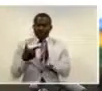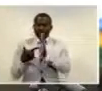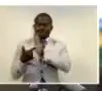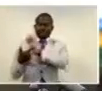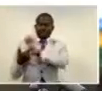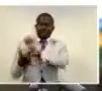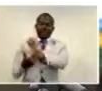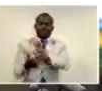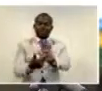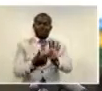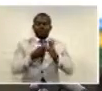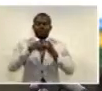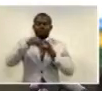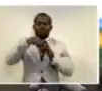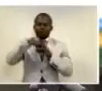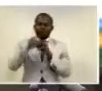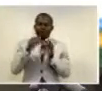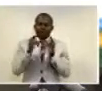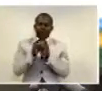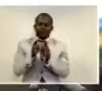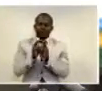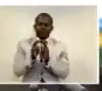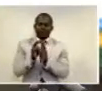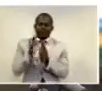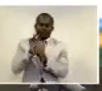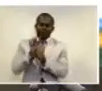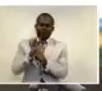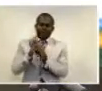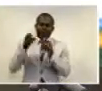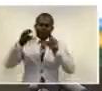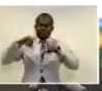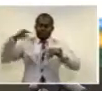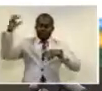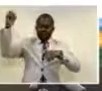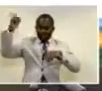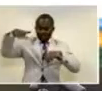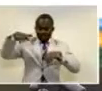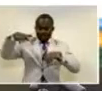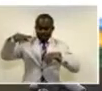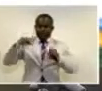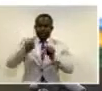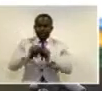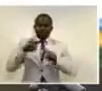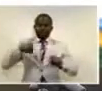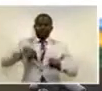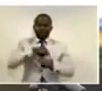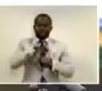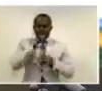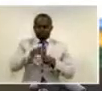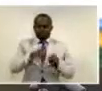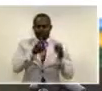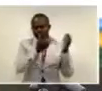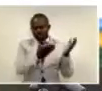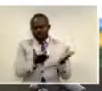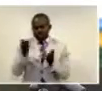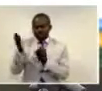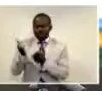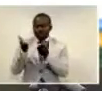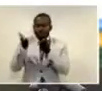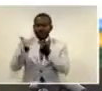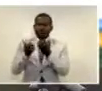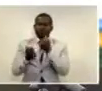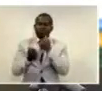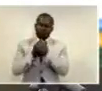yuko muri za nama nyinshi zibera I Kigali natwe zimwe dushobora kuzakira hano I Rubavu